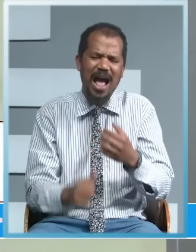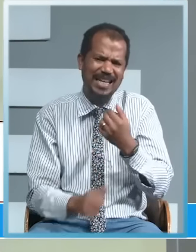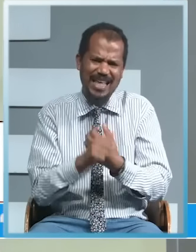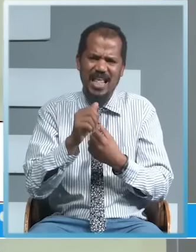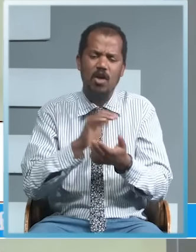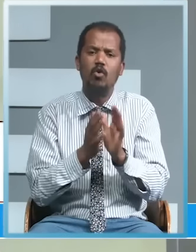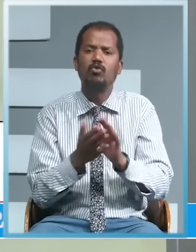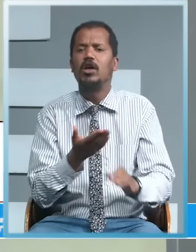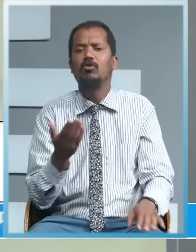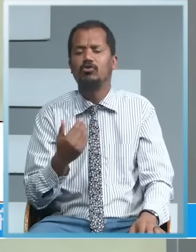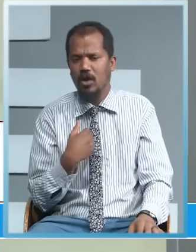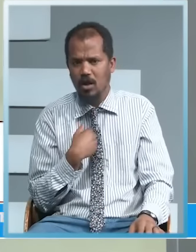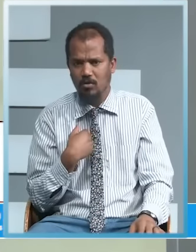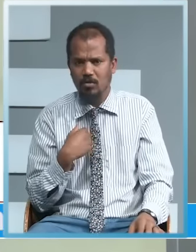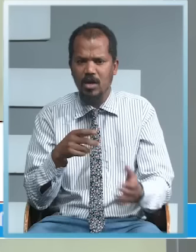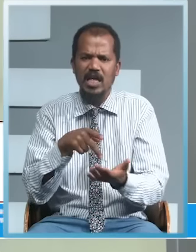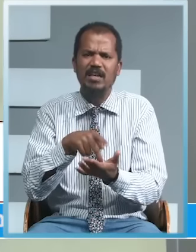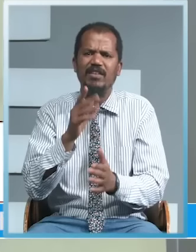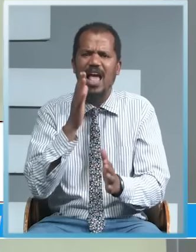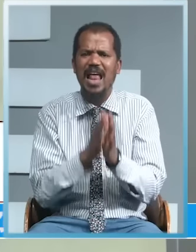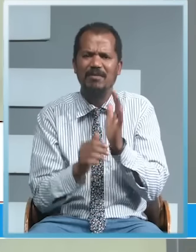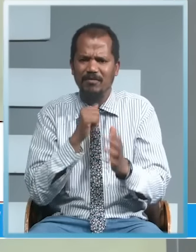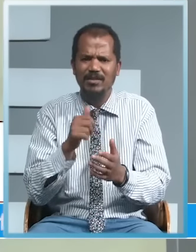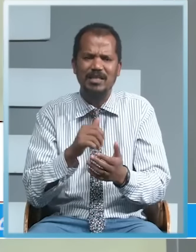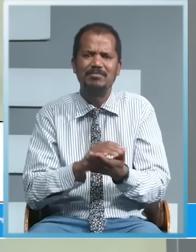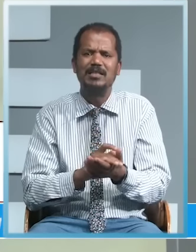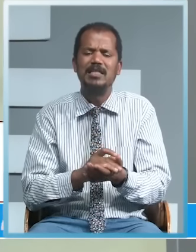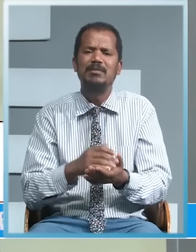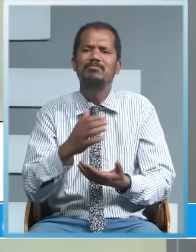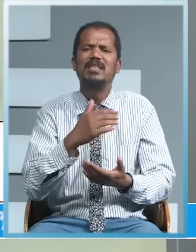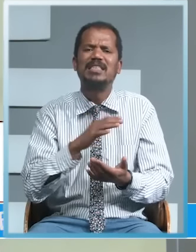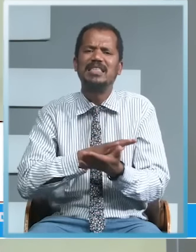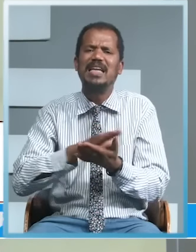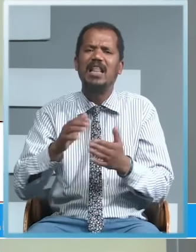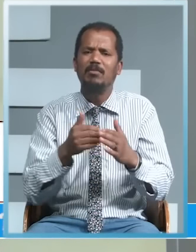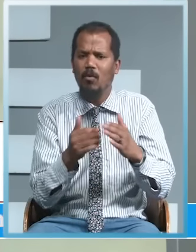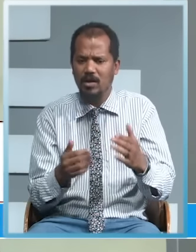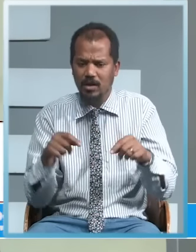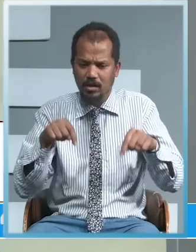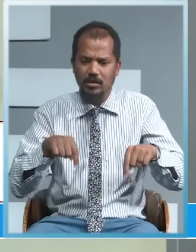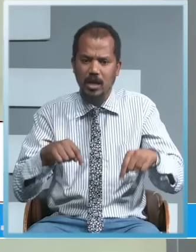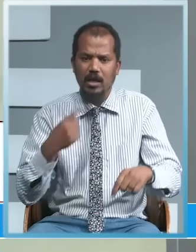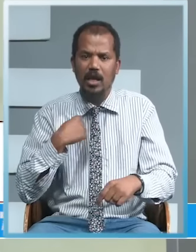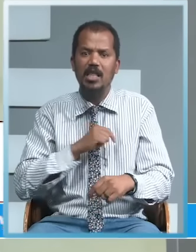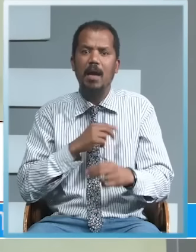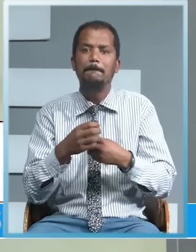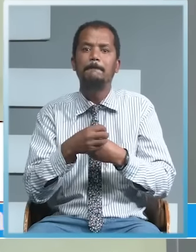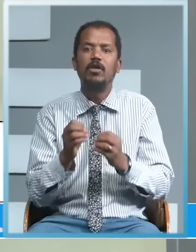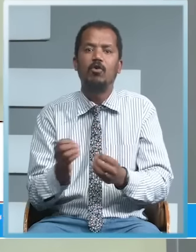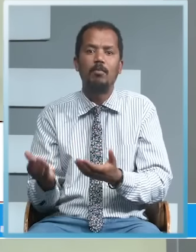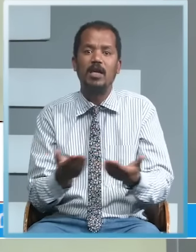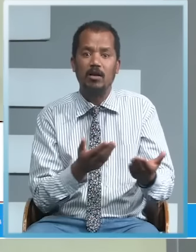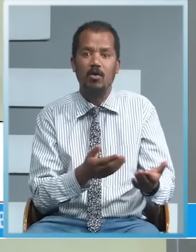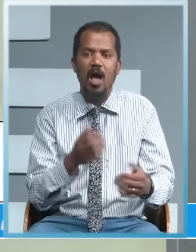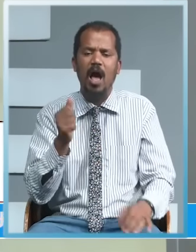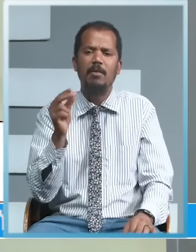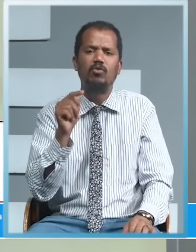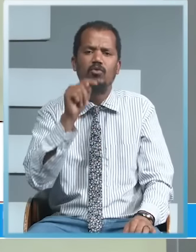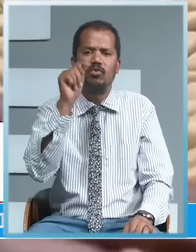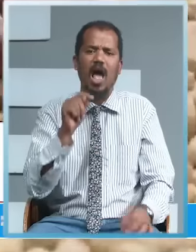አደገኛ የሆኑ ነገሮች አሉ። ከክፍያ ለመፈጸም ከምርት ጥራት መጓደል ጋር ዛሬ ላይ እኛም ቢሮ የሚቀርቡ